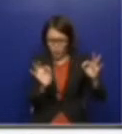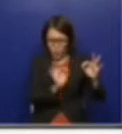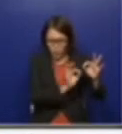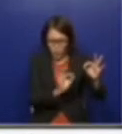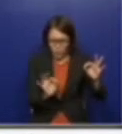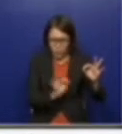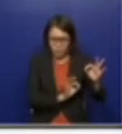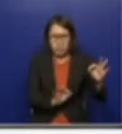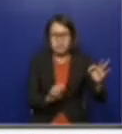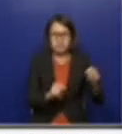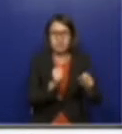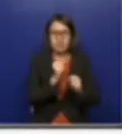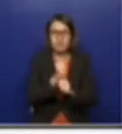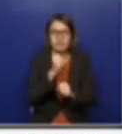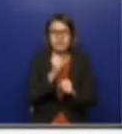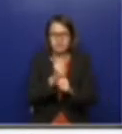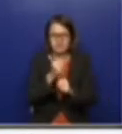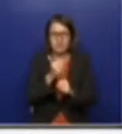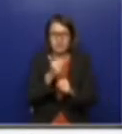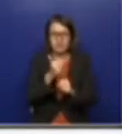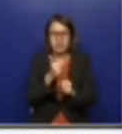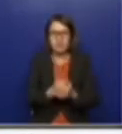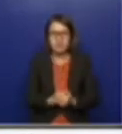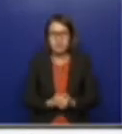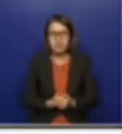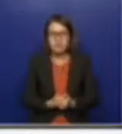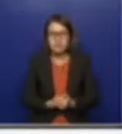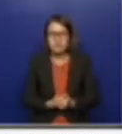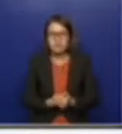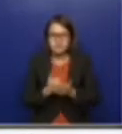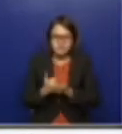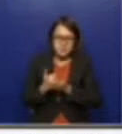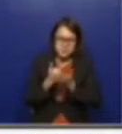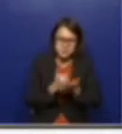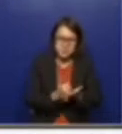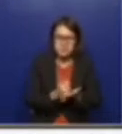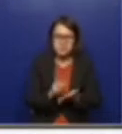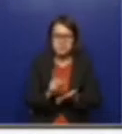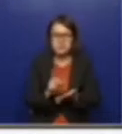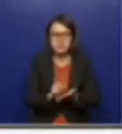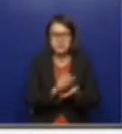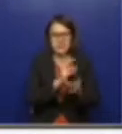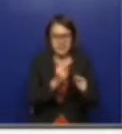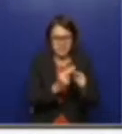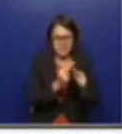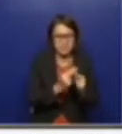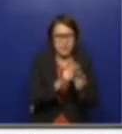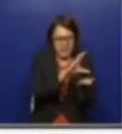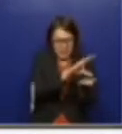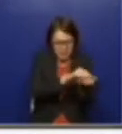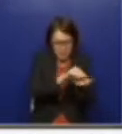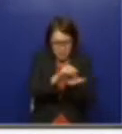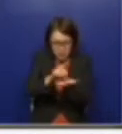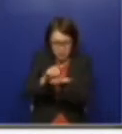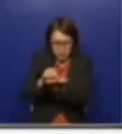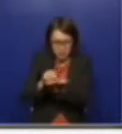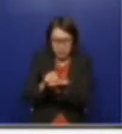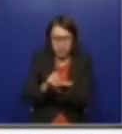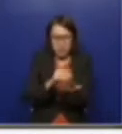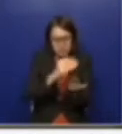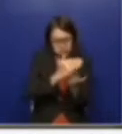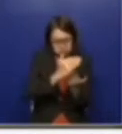ได้ถ้าอยากให้ยกร่างให้ช่วยเหลือในการที่จะรวบรวมรายชื่อของผู้มีสิทธิ์